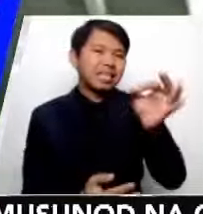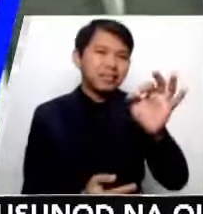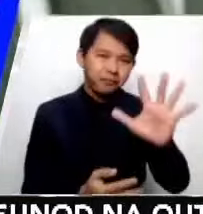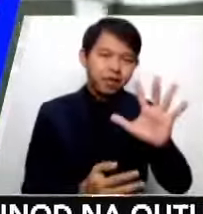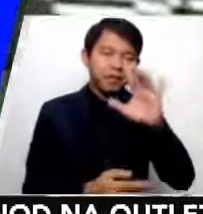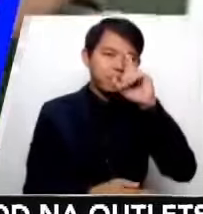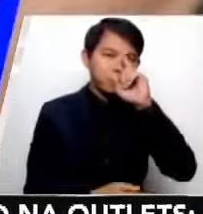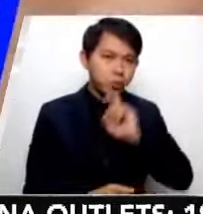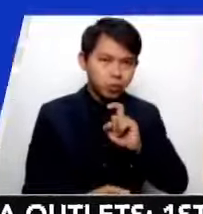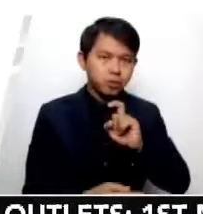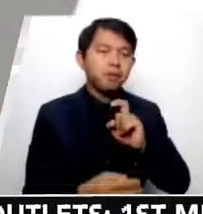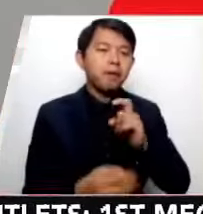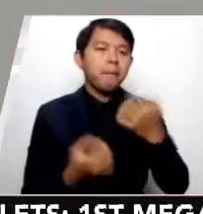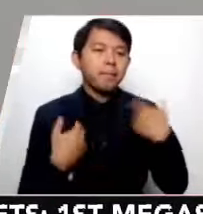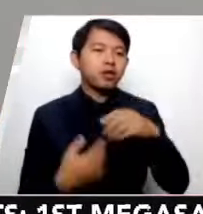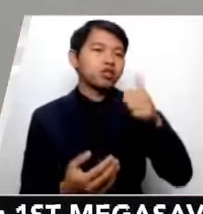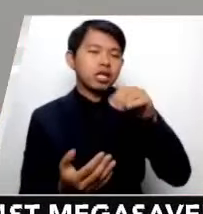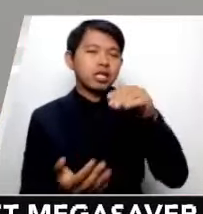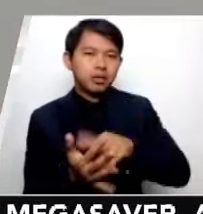ng centenarians.